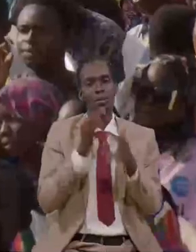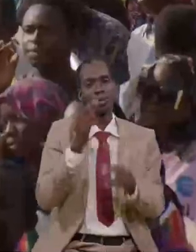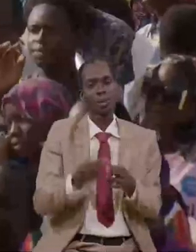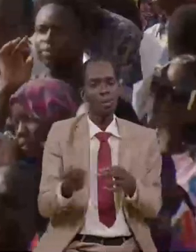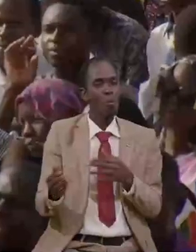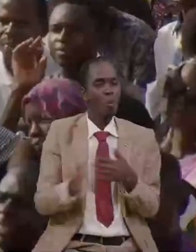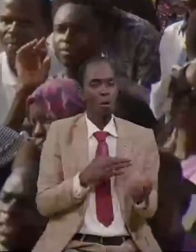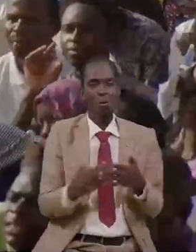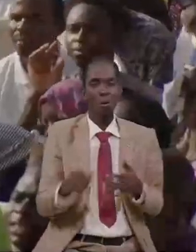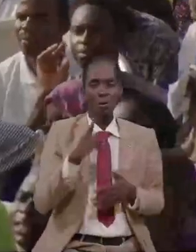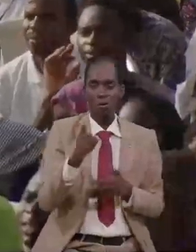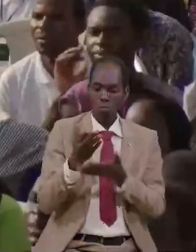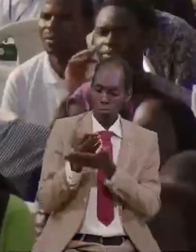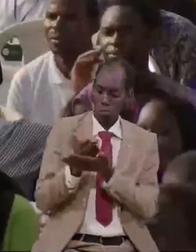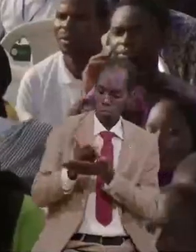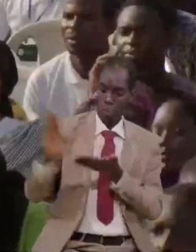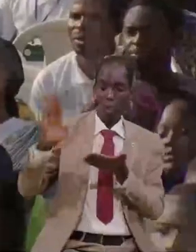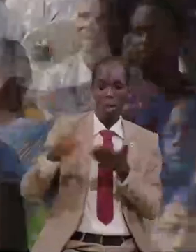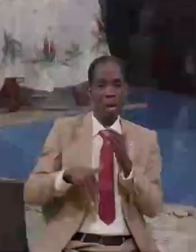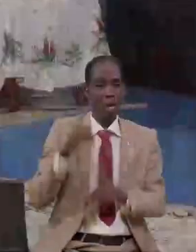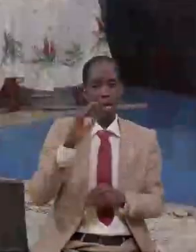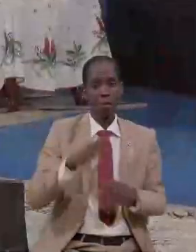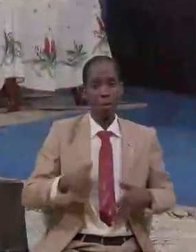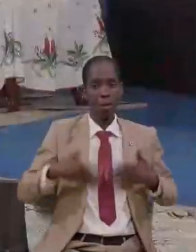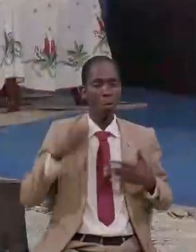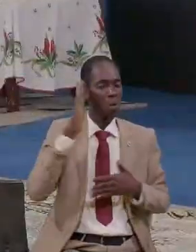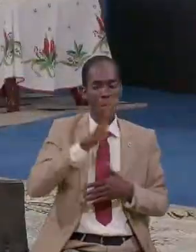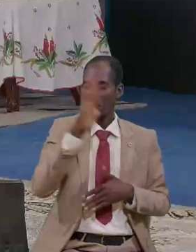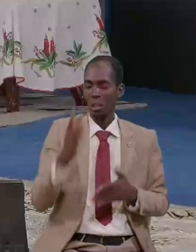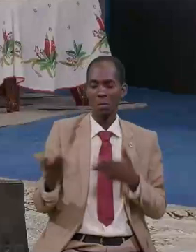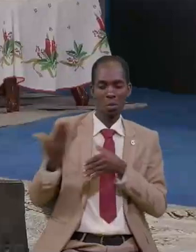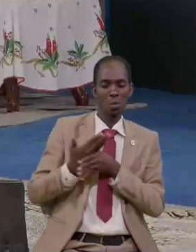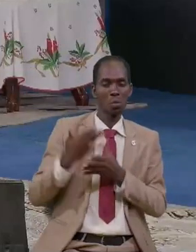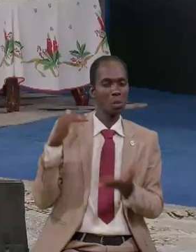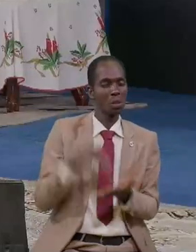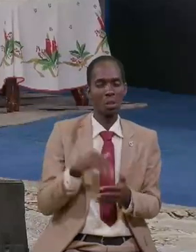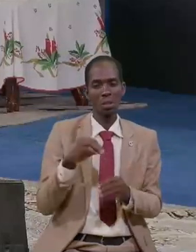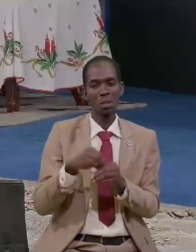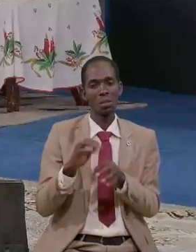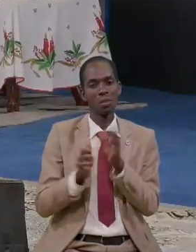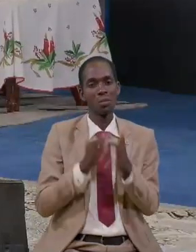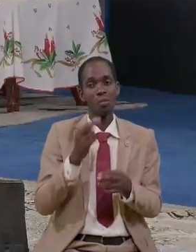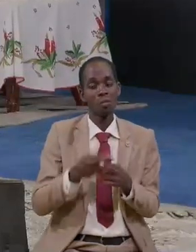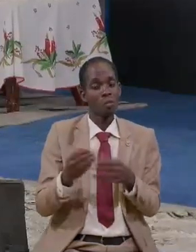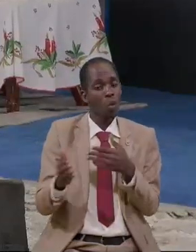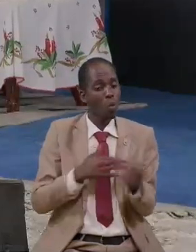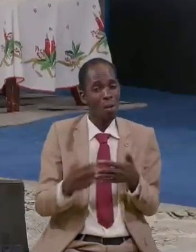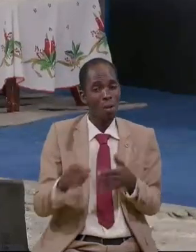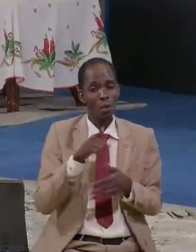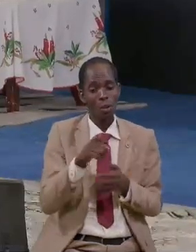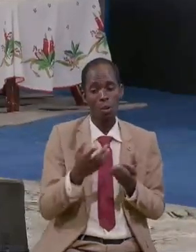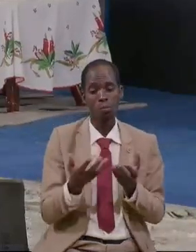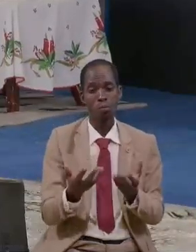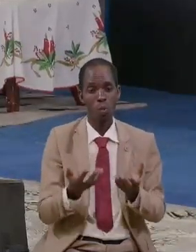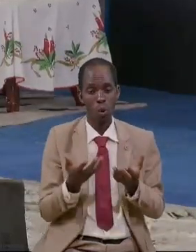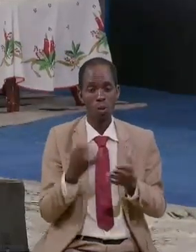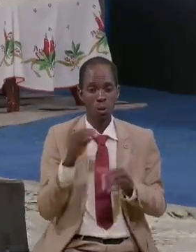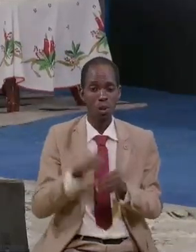Tout ce que tu rejettes de ta vie ne va plus te déranger. Ce que tu vas désirer dans ta